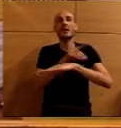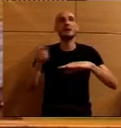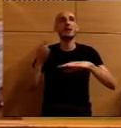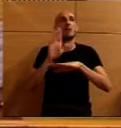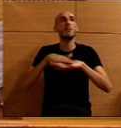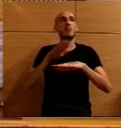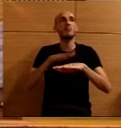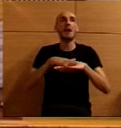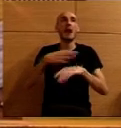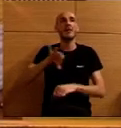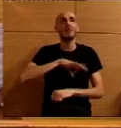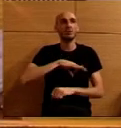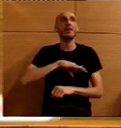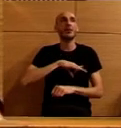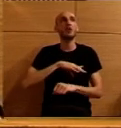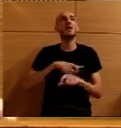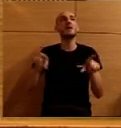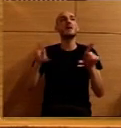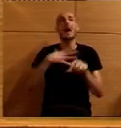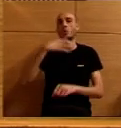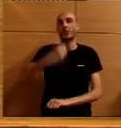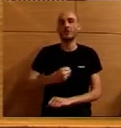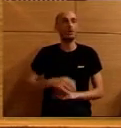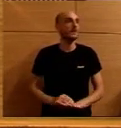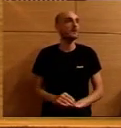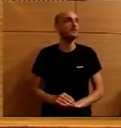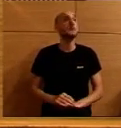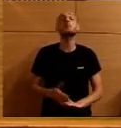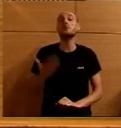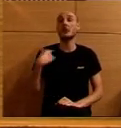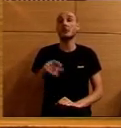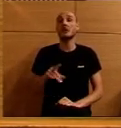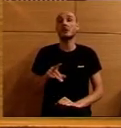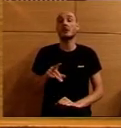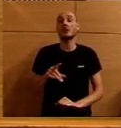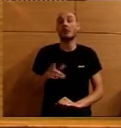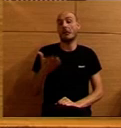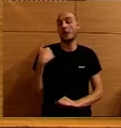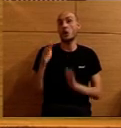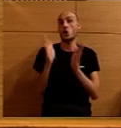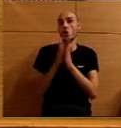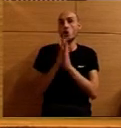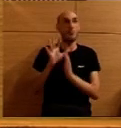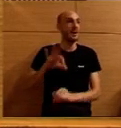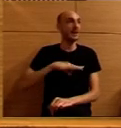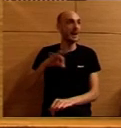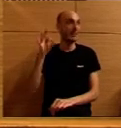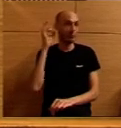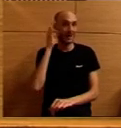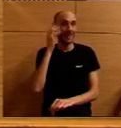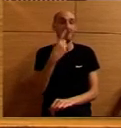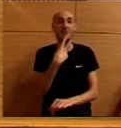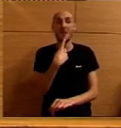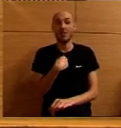i corporacions locals. Senyor Segarra. Senyor president, l'altre dia vaig parlar amb la companyera diputada, em va dir que no anava a poder